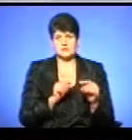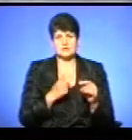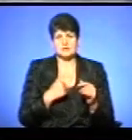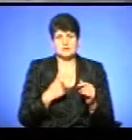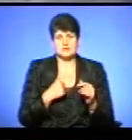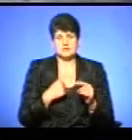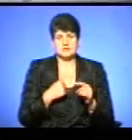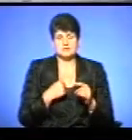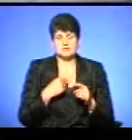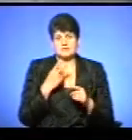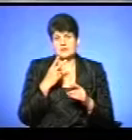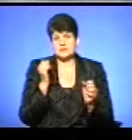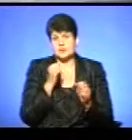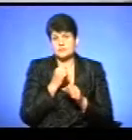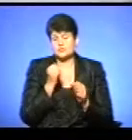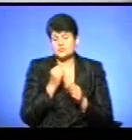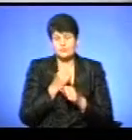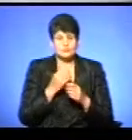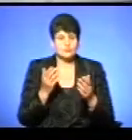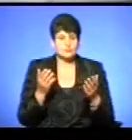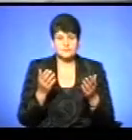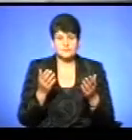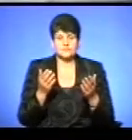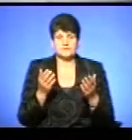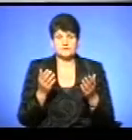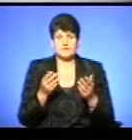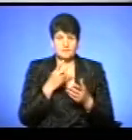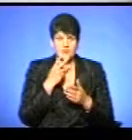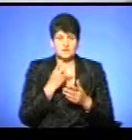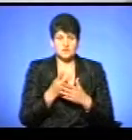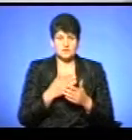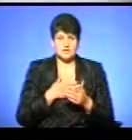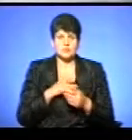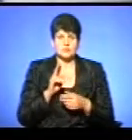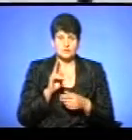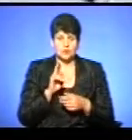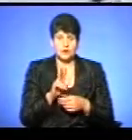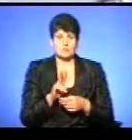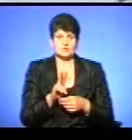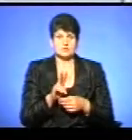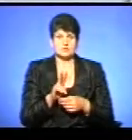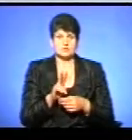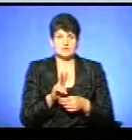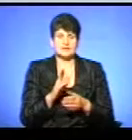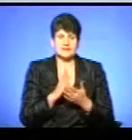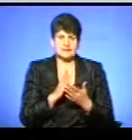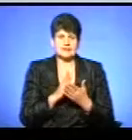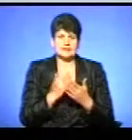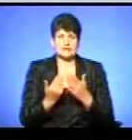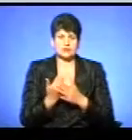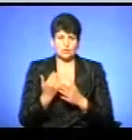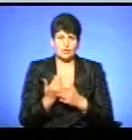це абсурд. Чесно, здається абсурд того, що, ну, ви бачите, наші тролейбуси не кожні там є, звичайно, нові,